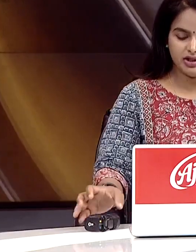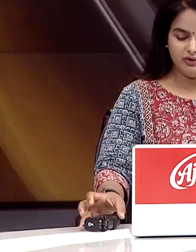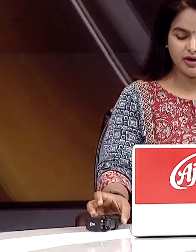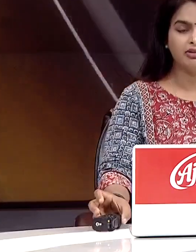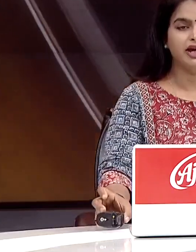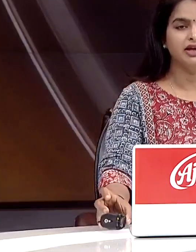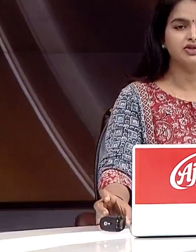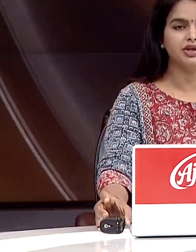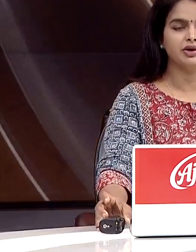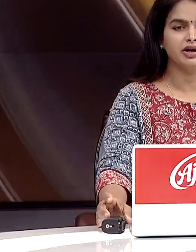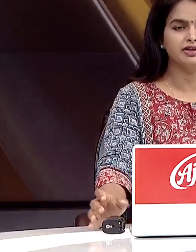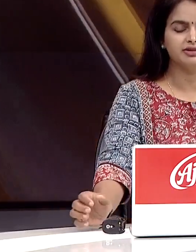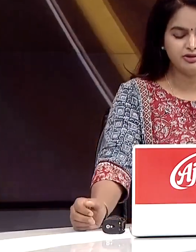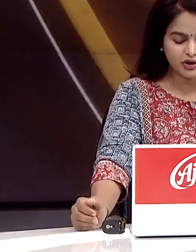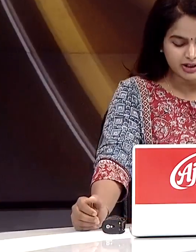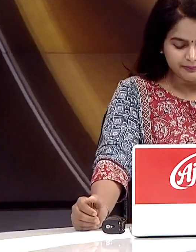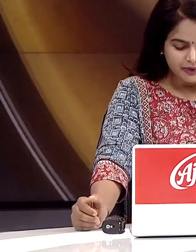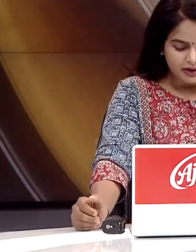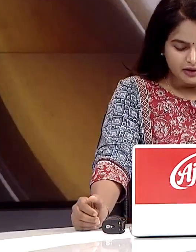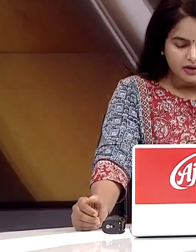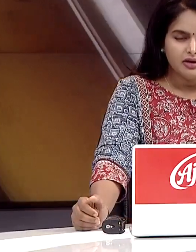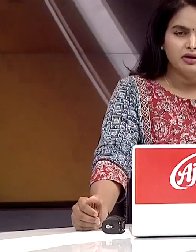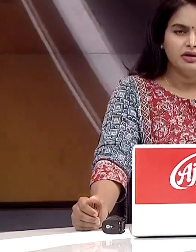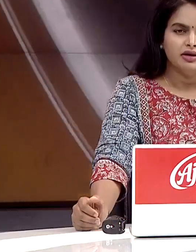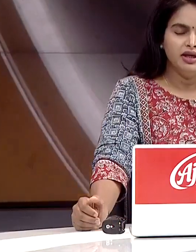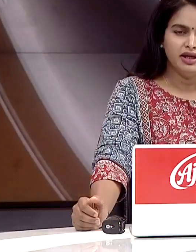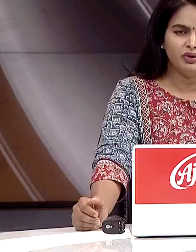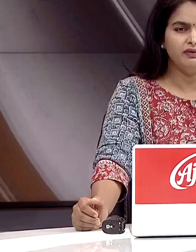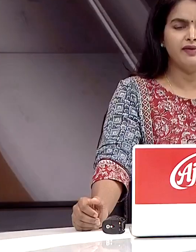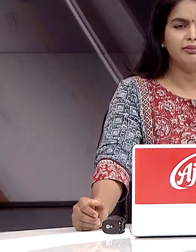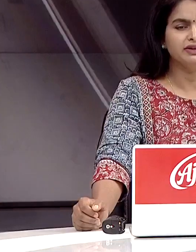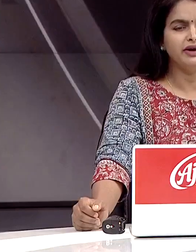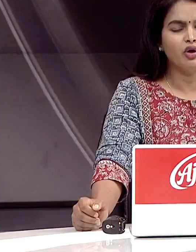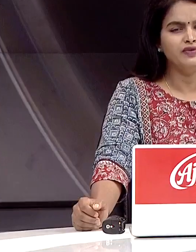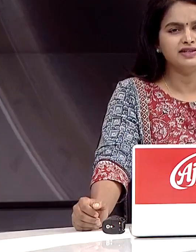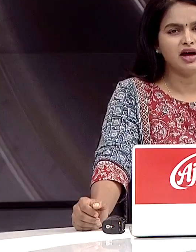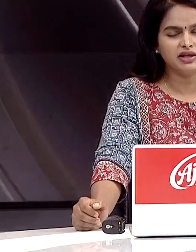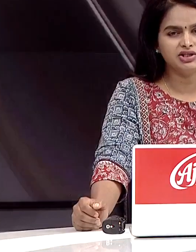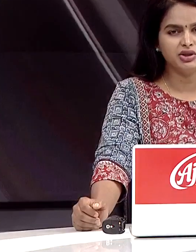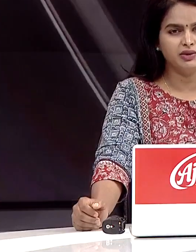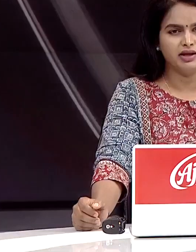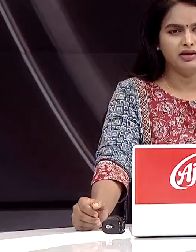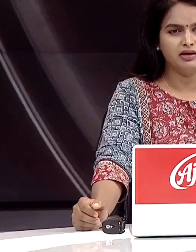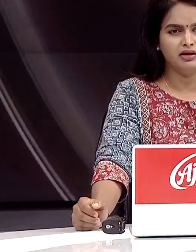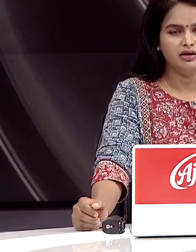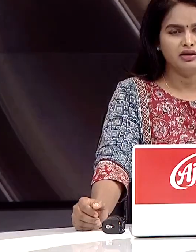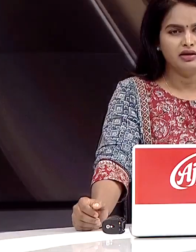ഷിനോജ് വിവരങ്ങളുമായി ചേരുകയാണ് തത്സമയം. ഷിനോജ്, ഇങ്ങനെ ഒരു വിവരം മന്ത്രിയുടെ ഓഫീസിനെ